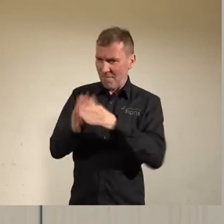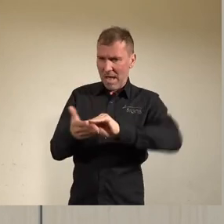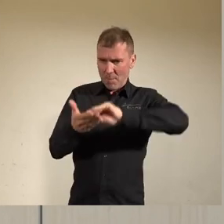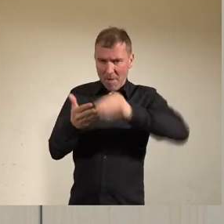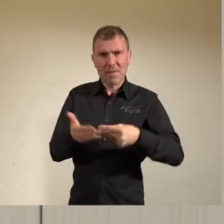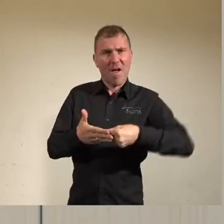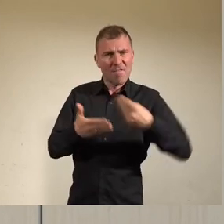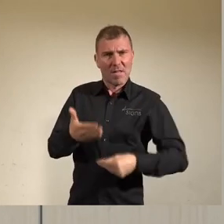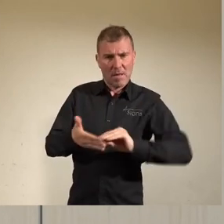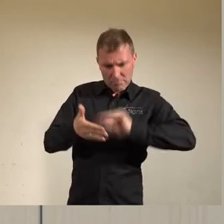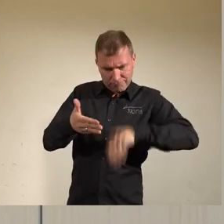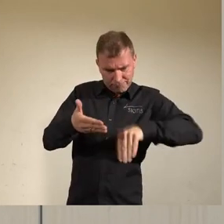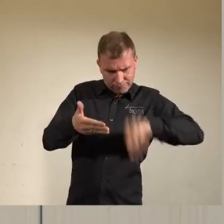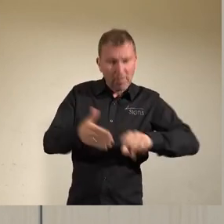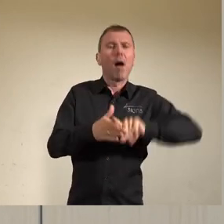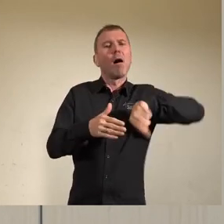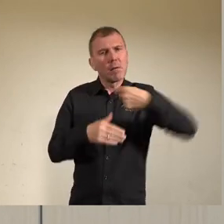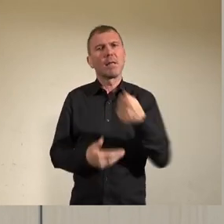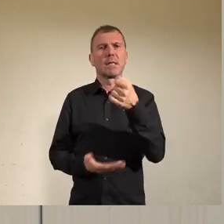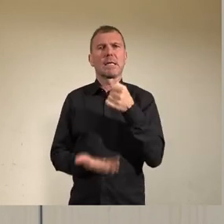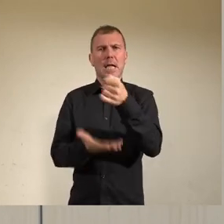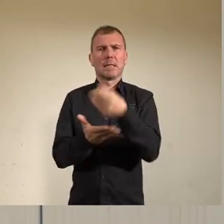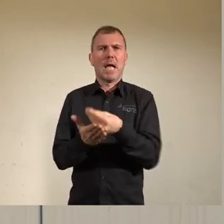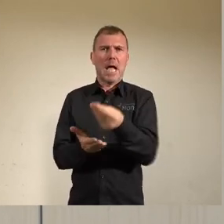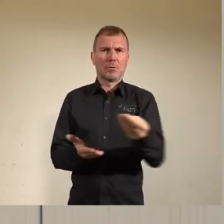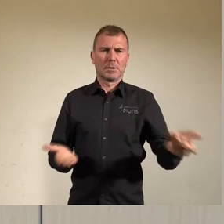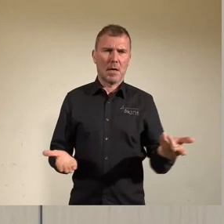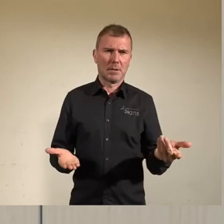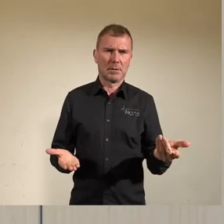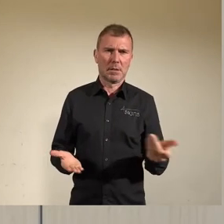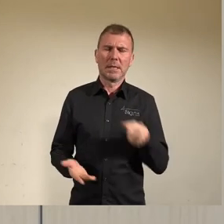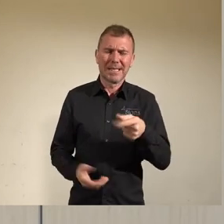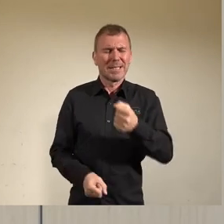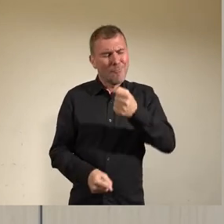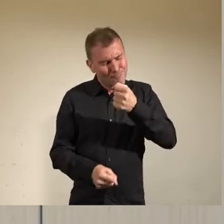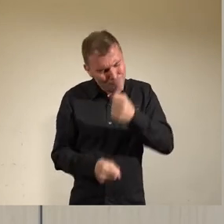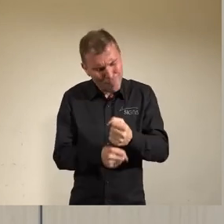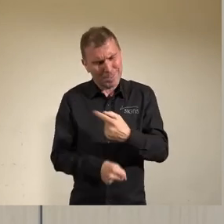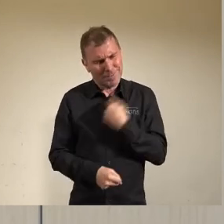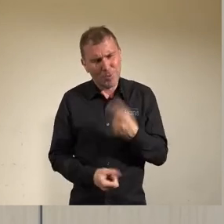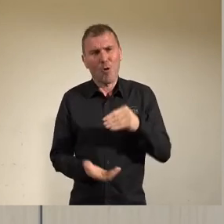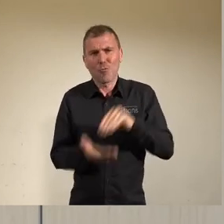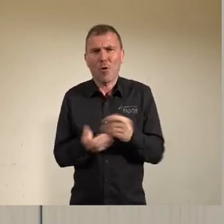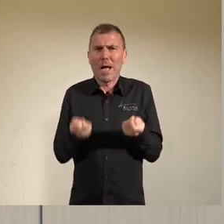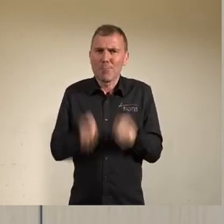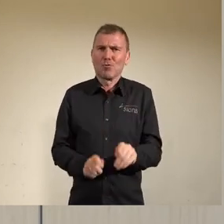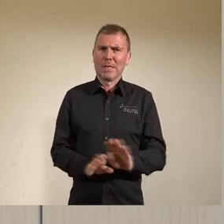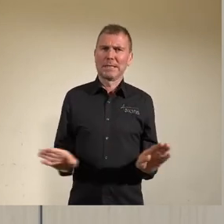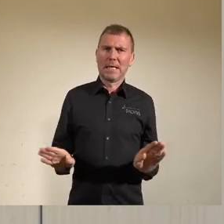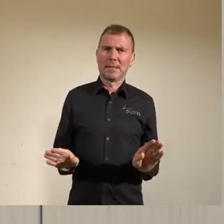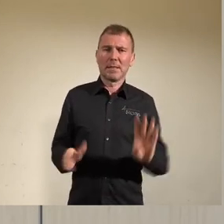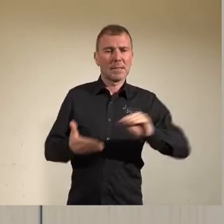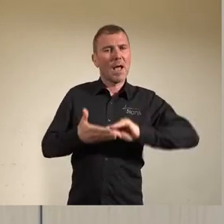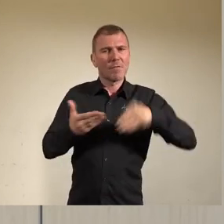Verträge etc., die wir dann entsprechend bedienen. Das müssen wir noch abschließen. Und einen solchen